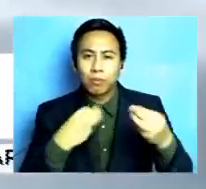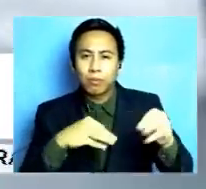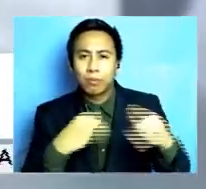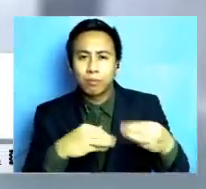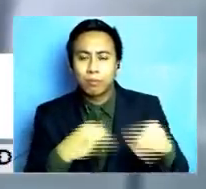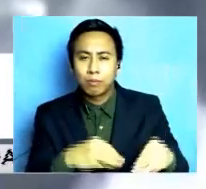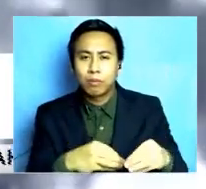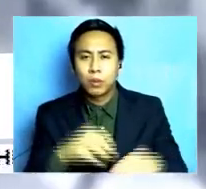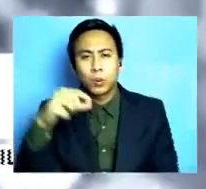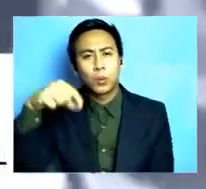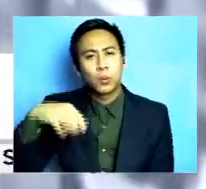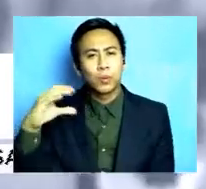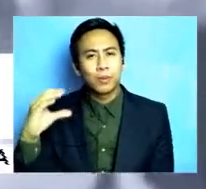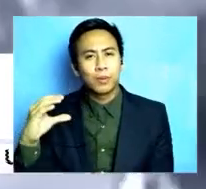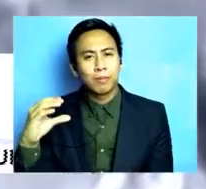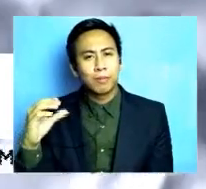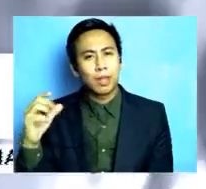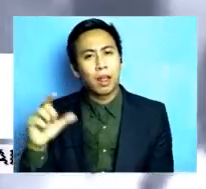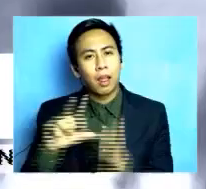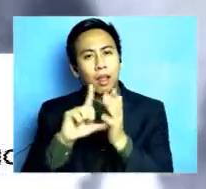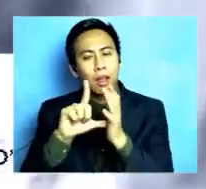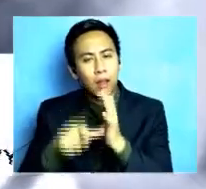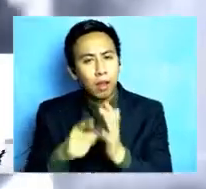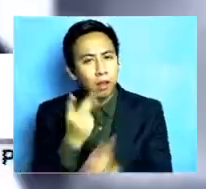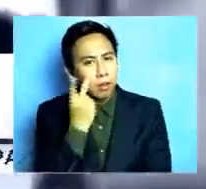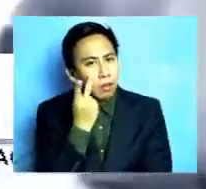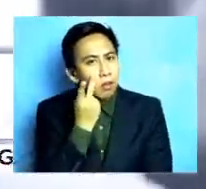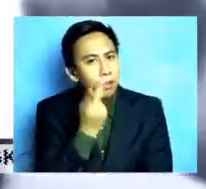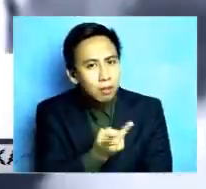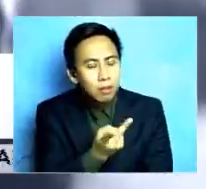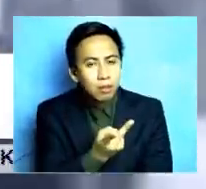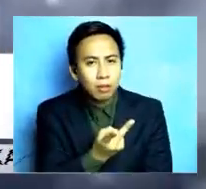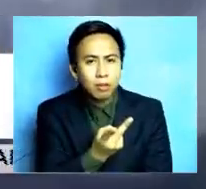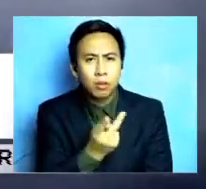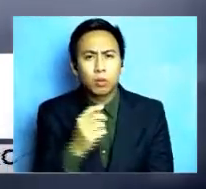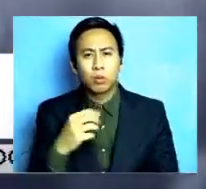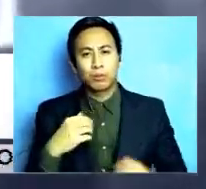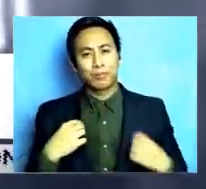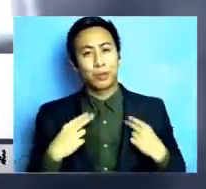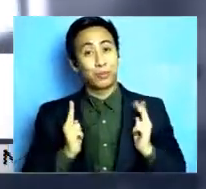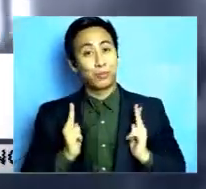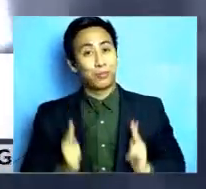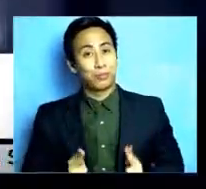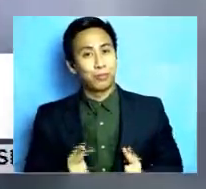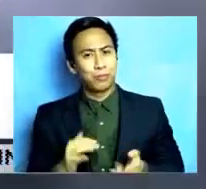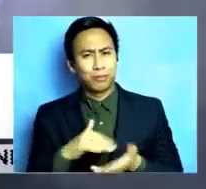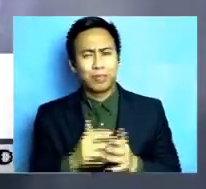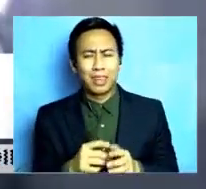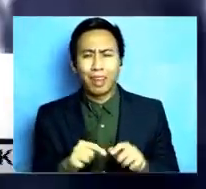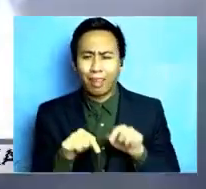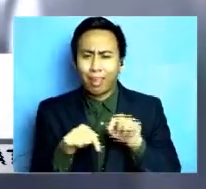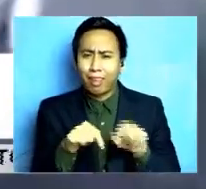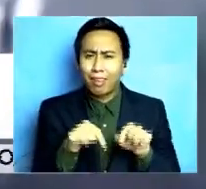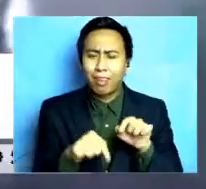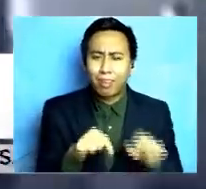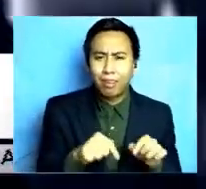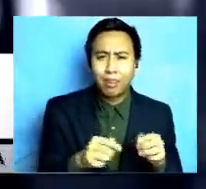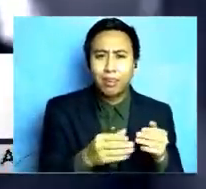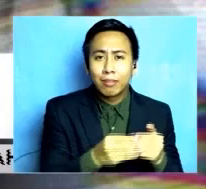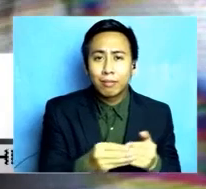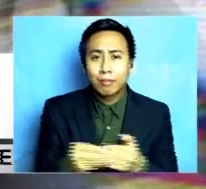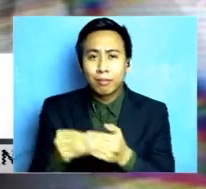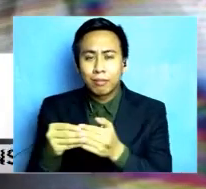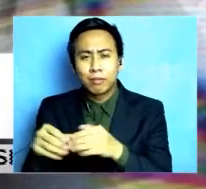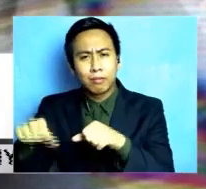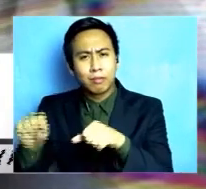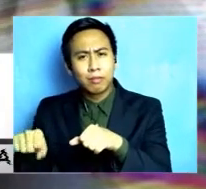sa Quezon City. Maya-maya, makikita ang isang binatilyong naka-school uniform na paika-ika at inaalalayan pa sakay ng tricycle. Pinagsasaksak